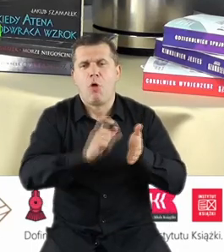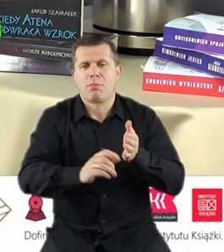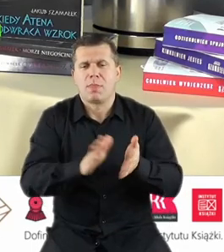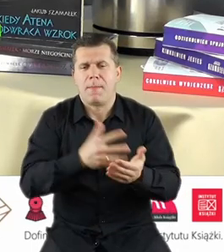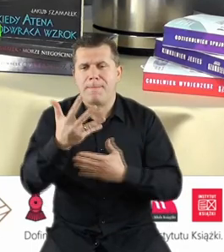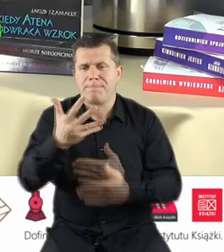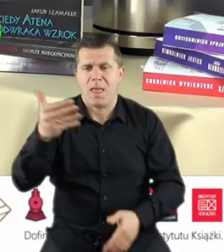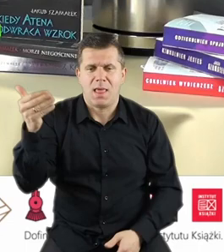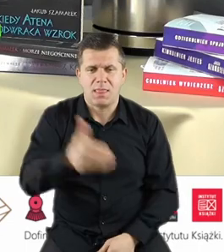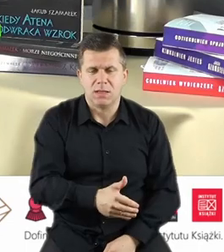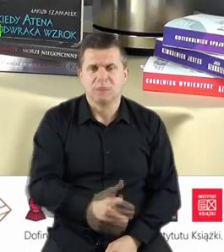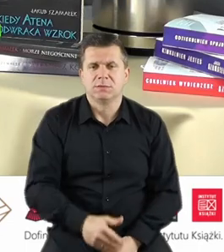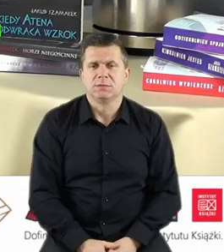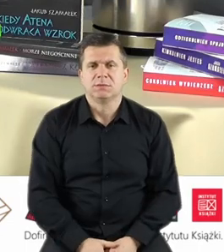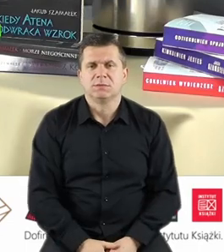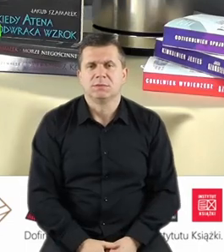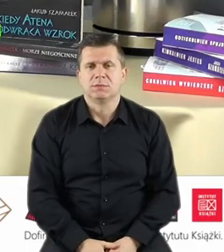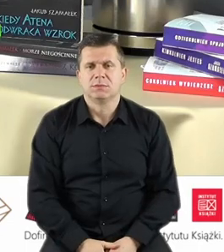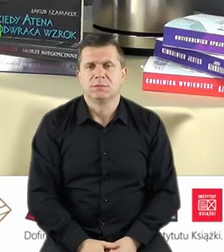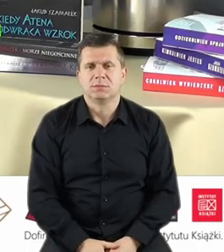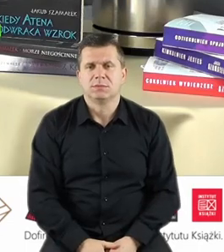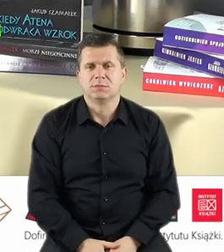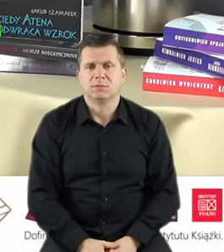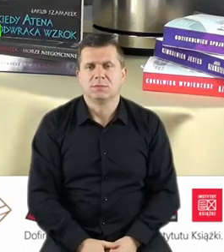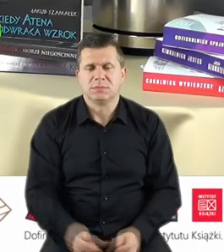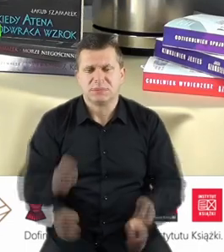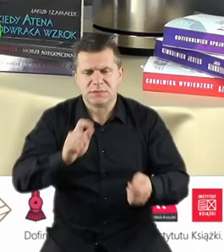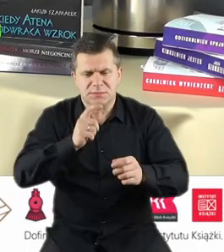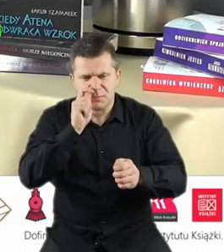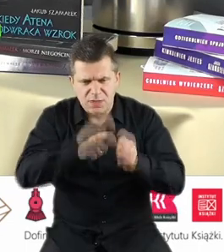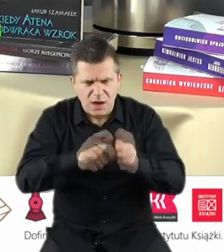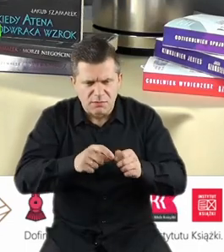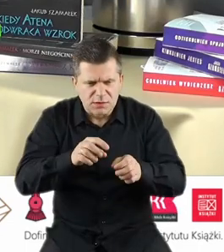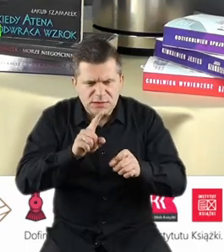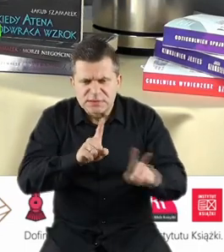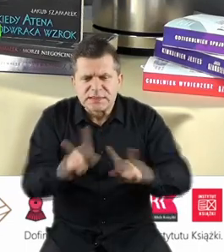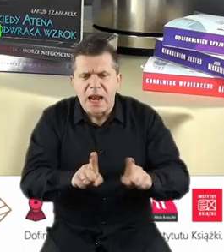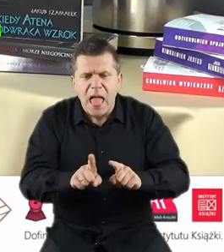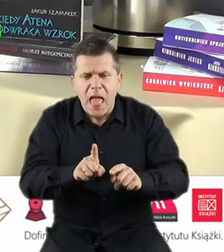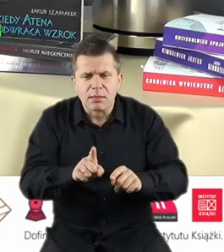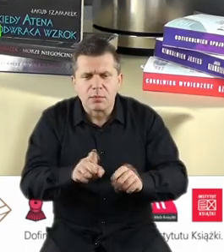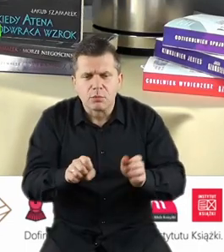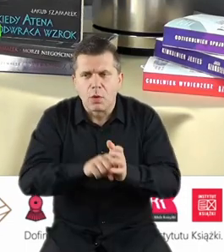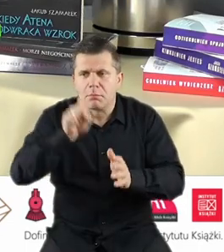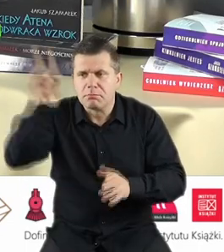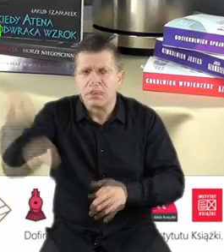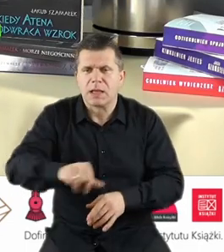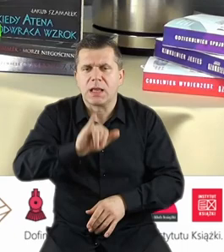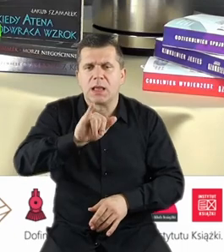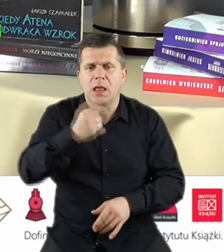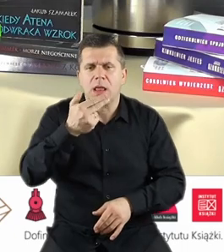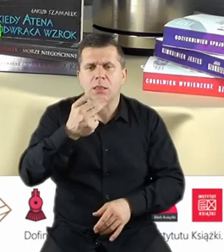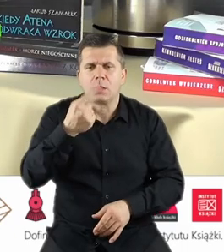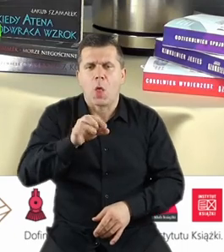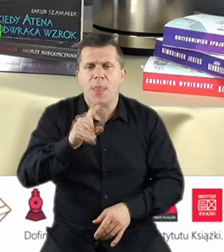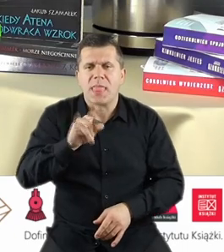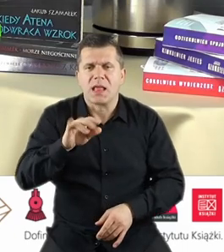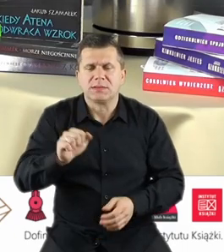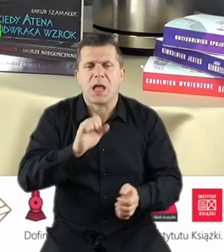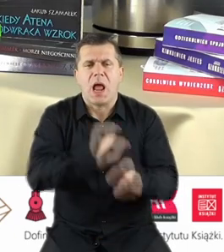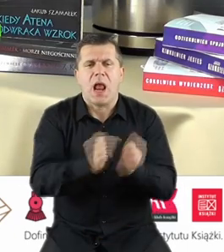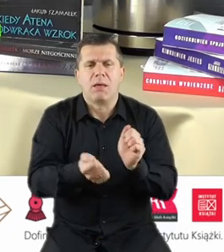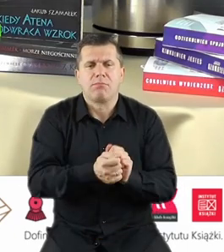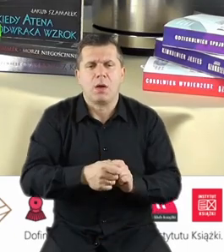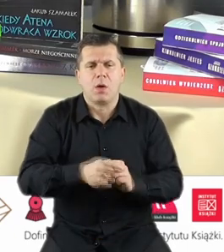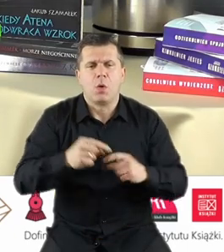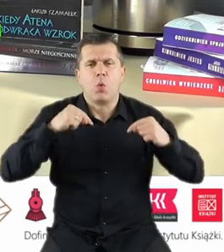tysięcy i nawet ktoś sprawdzi, że ślad IP prowadzi do Indonezji albo na Ukrainę, albo